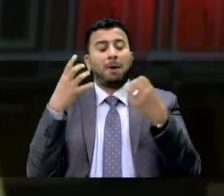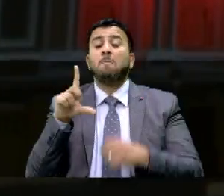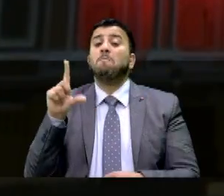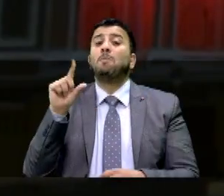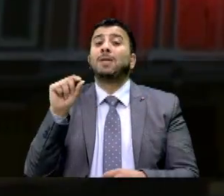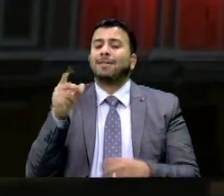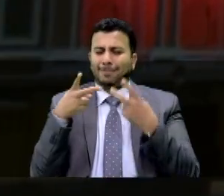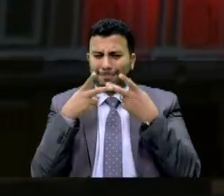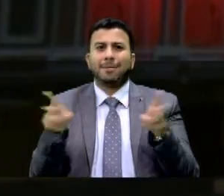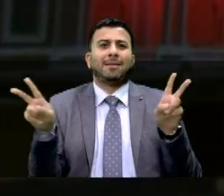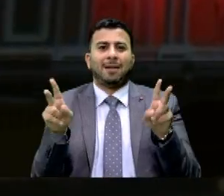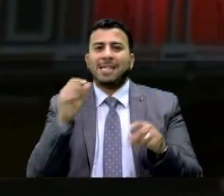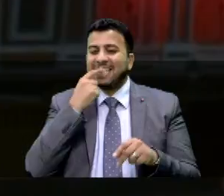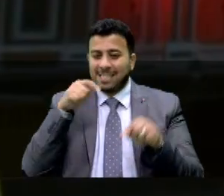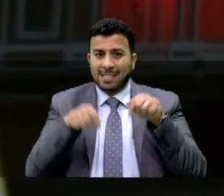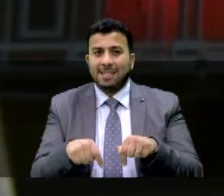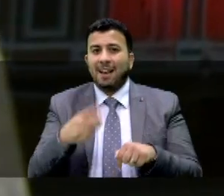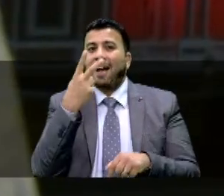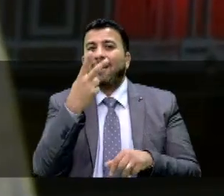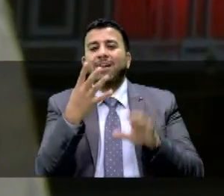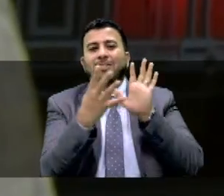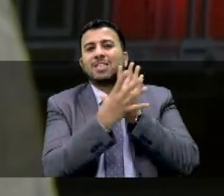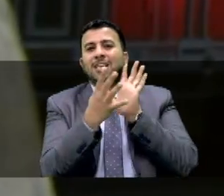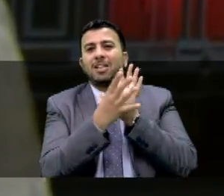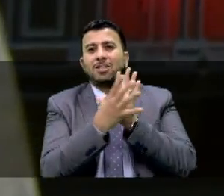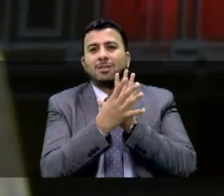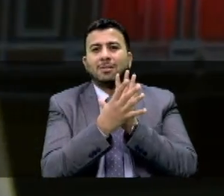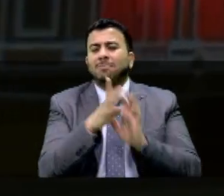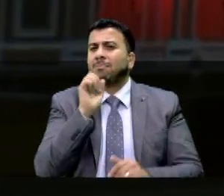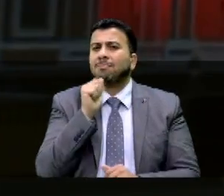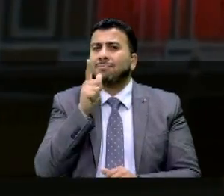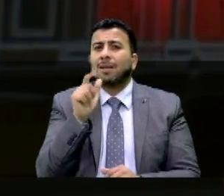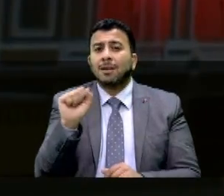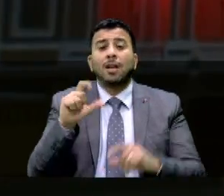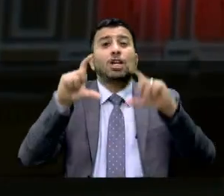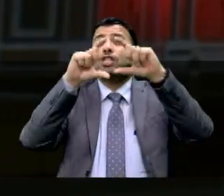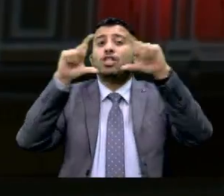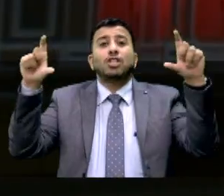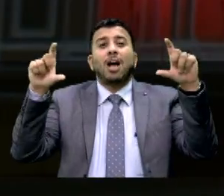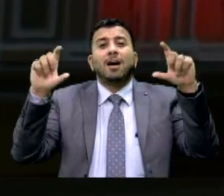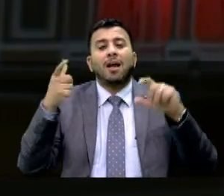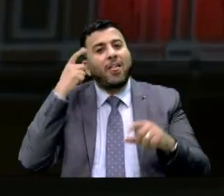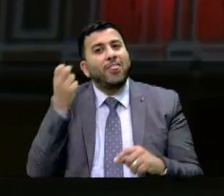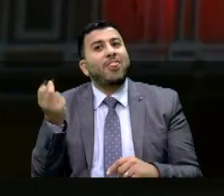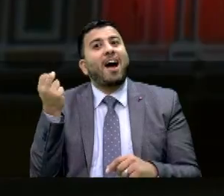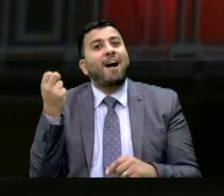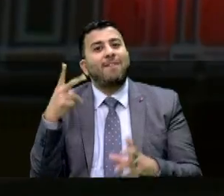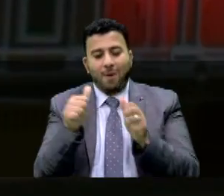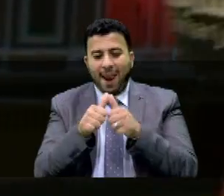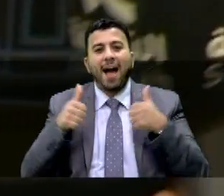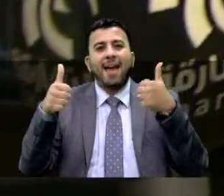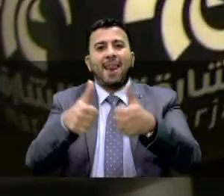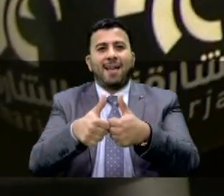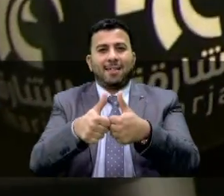مميزة لهذه السنة لسنة 2019 على تحت شعار الثقافة والعائلة. جميل